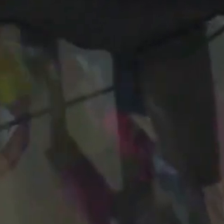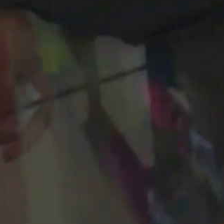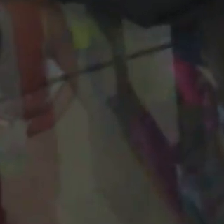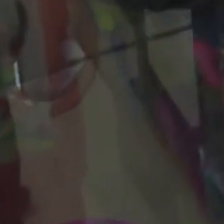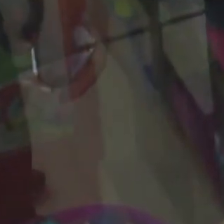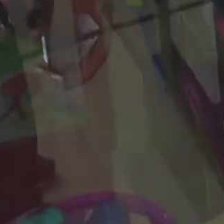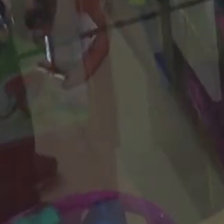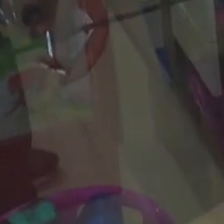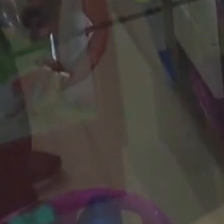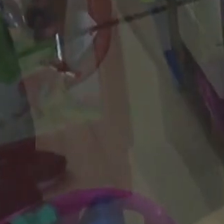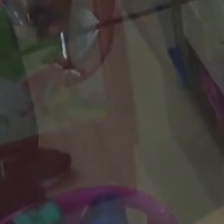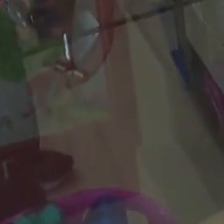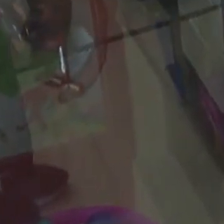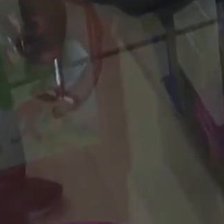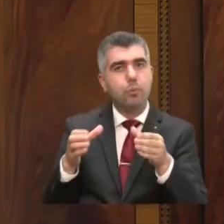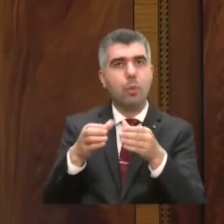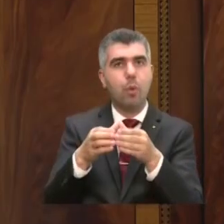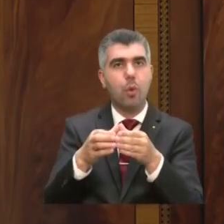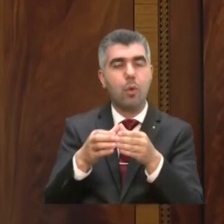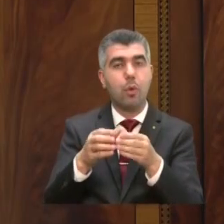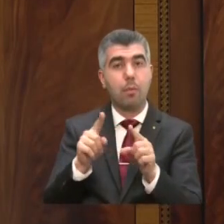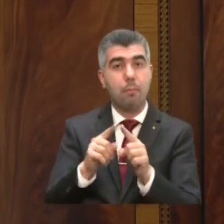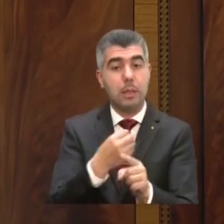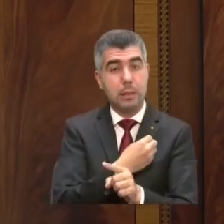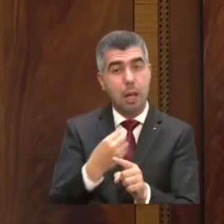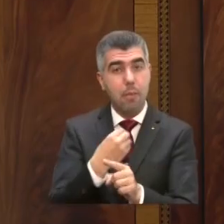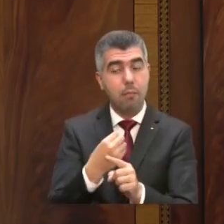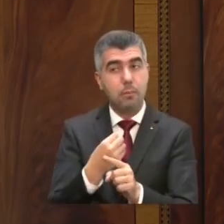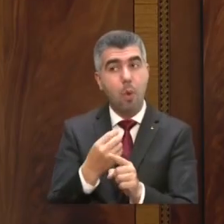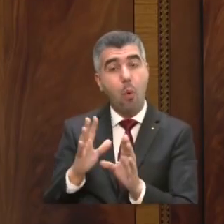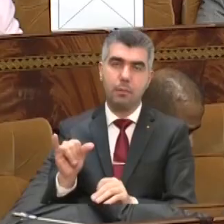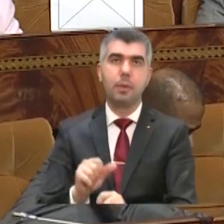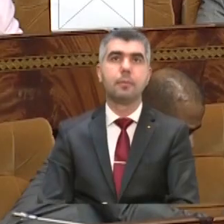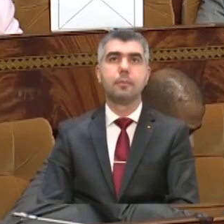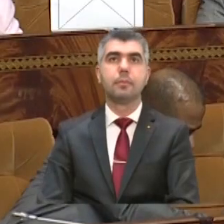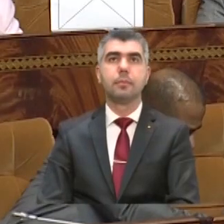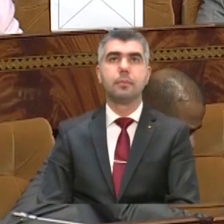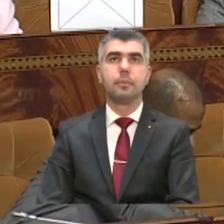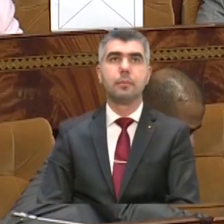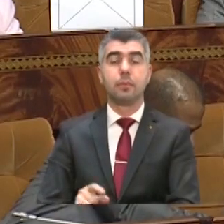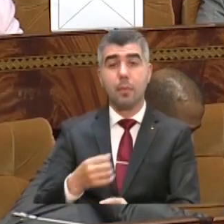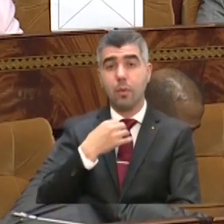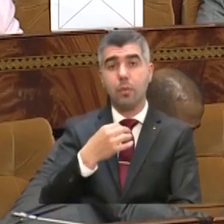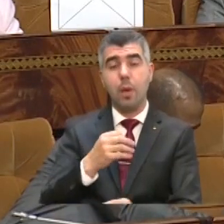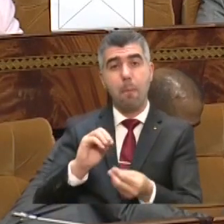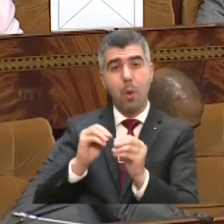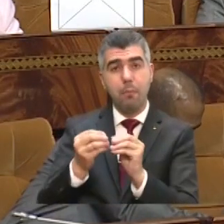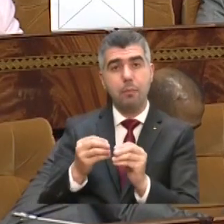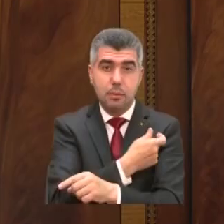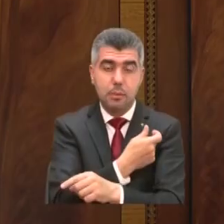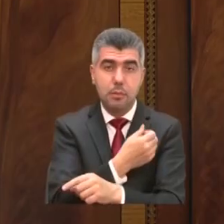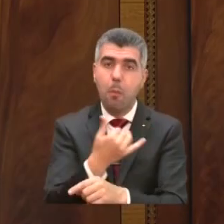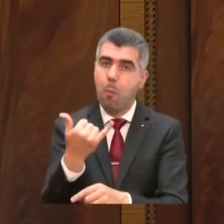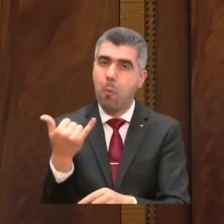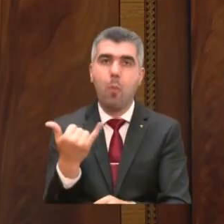le pass vaccinale à la chambre des représentants le ministre de tutelle explique le bien fondé du document